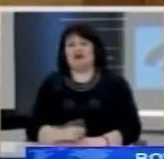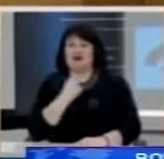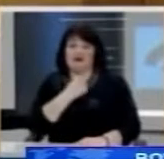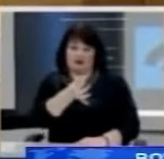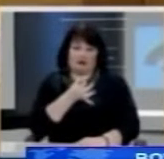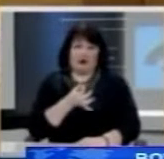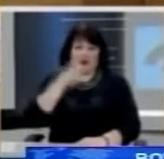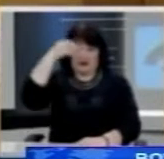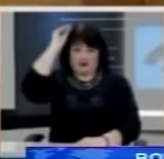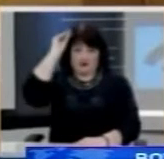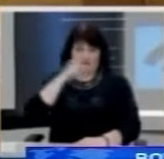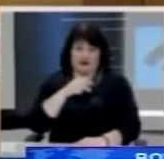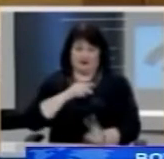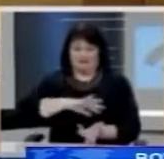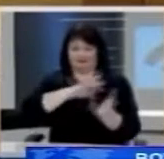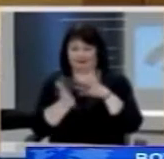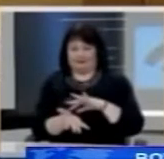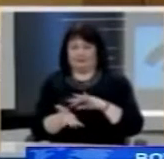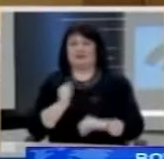Τσίπρας μετά την Κολοτούμπα.